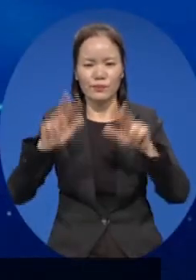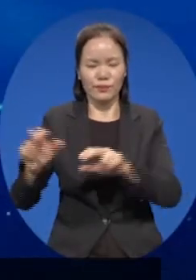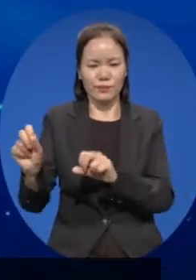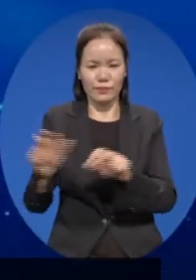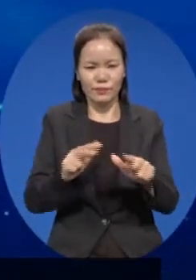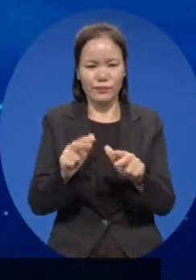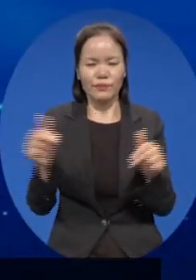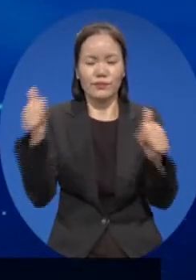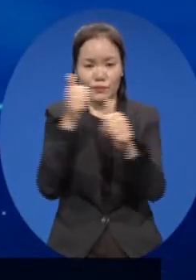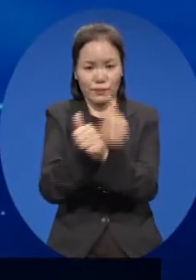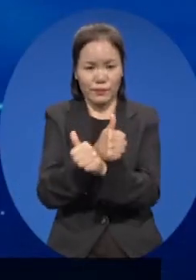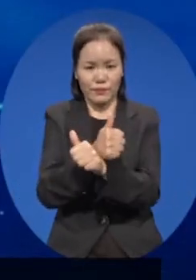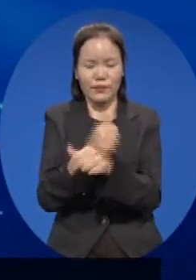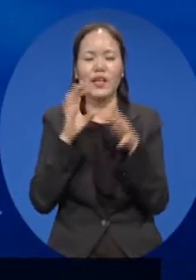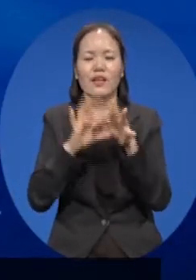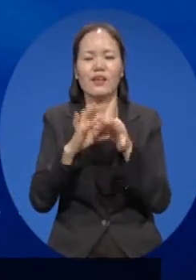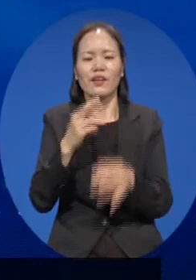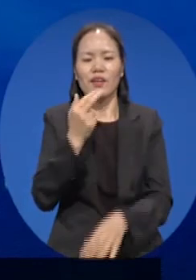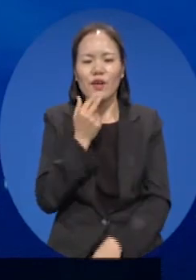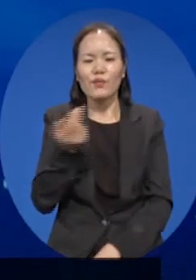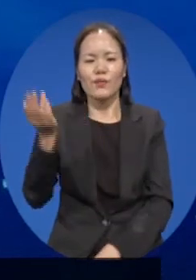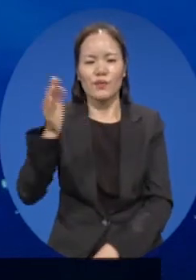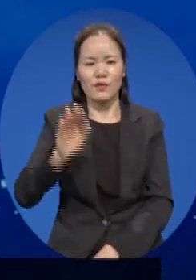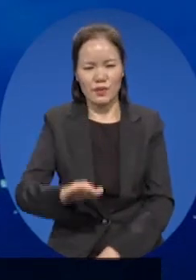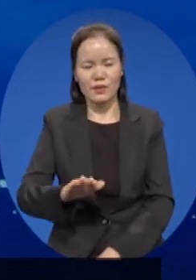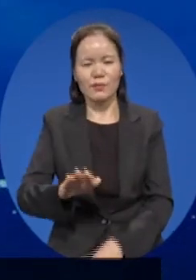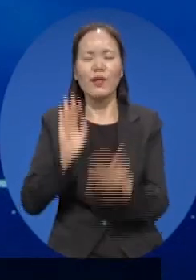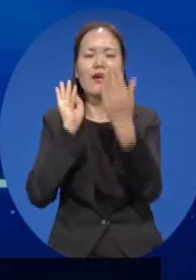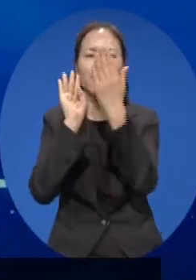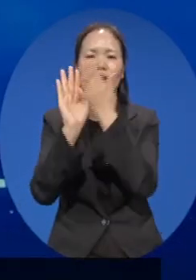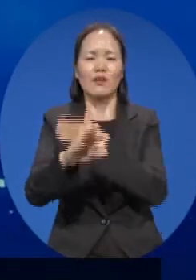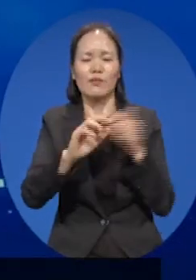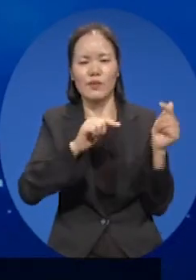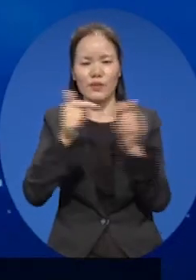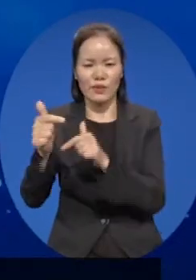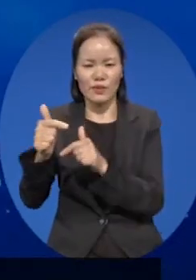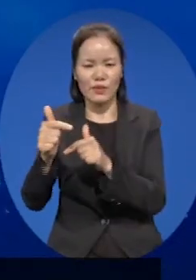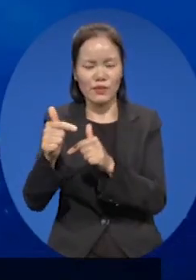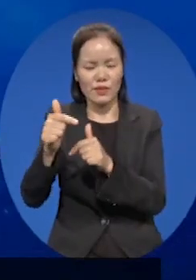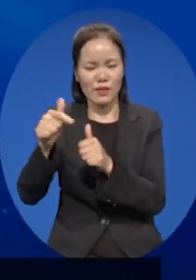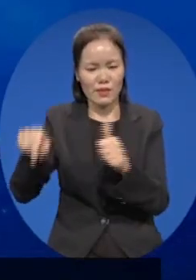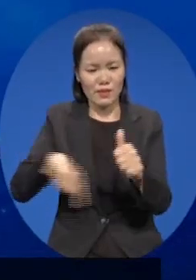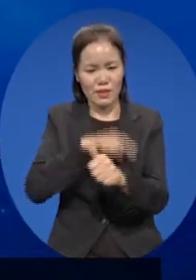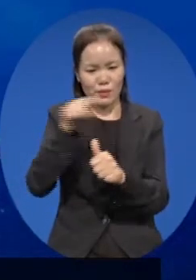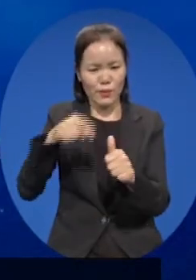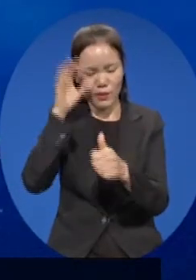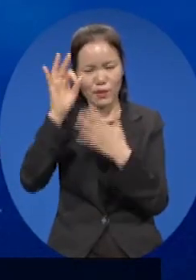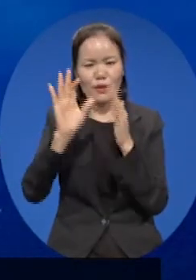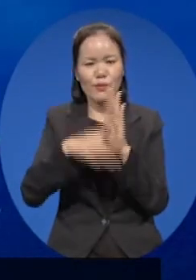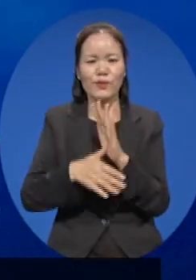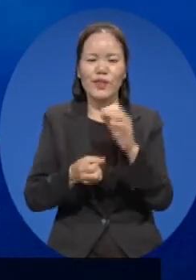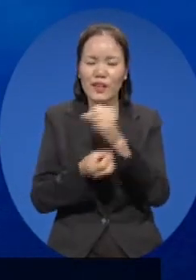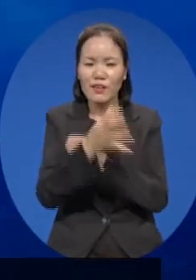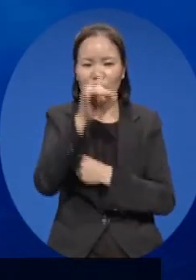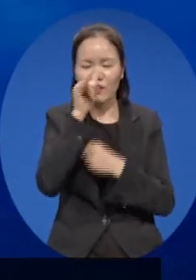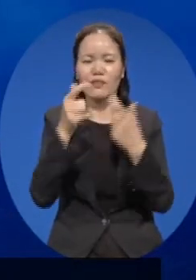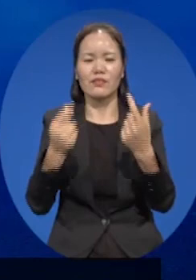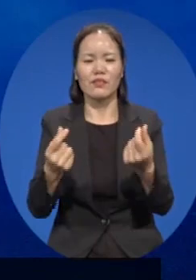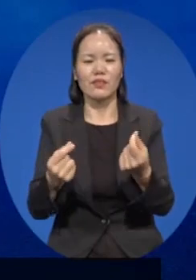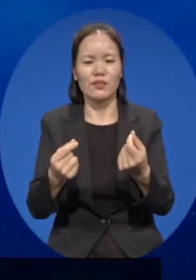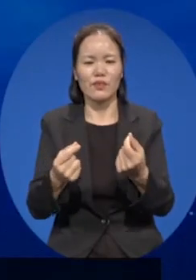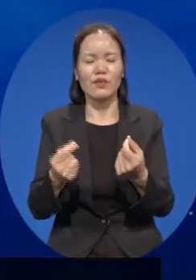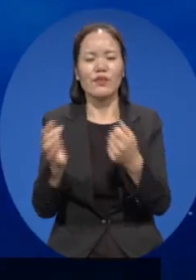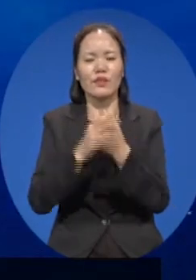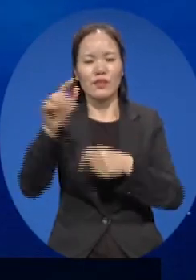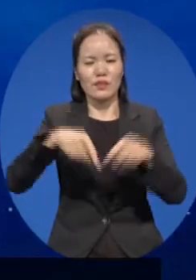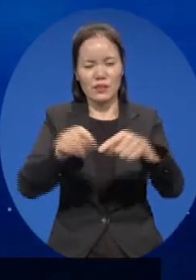뭐 개각으로 연결되거나 이렇지는 않겠지만 향후 여러 가지 큰 그림이 있어서 분명히 영향이 없지는 않고 그렇기 때문에